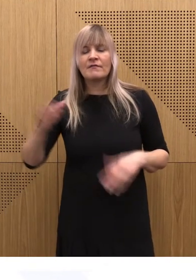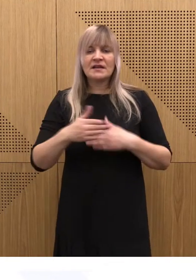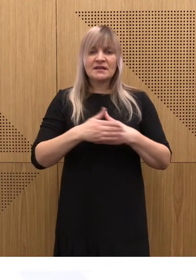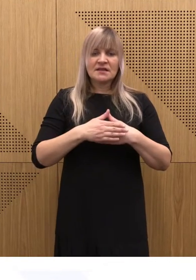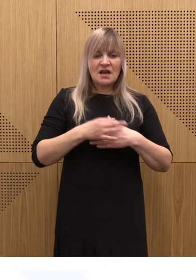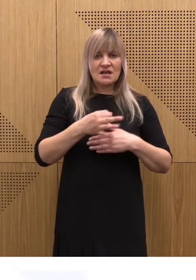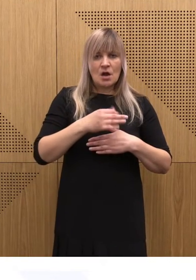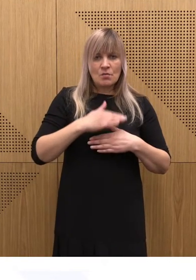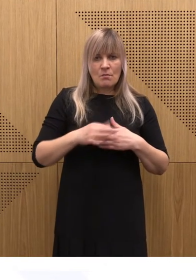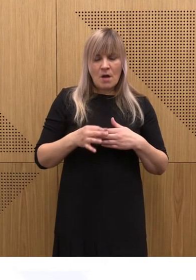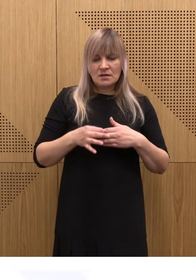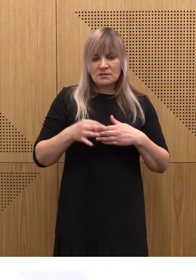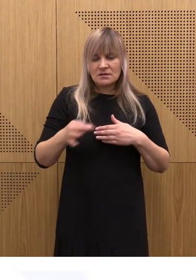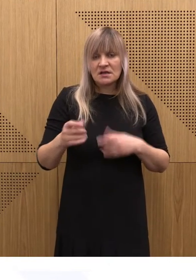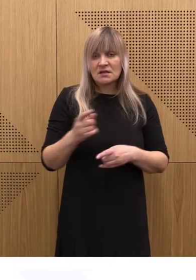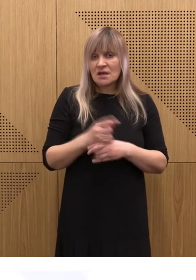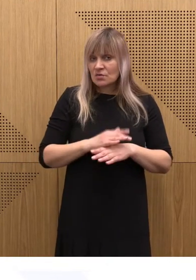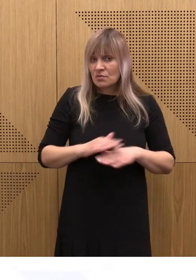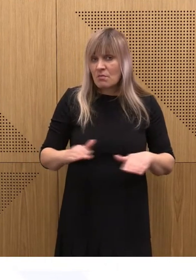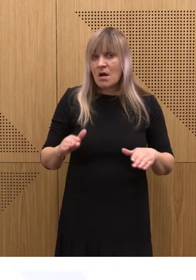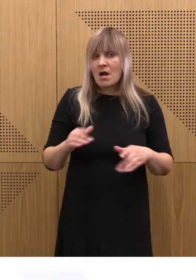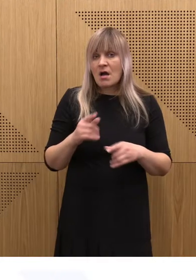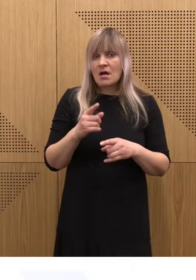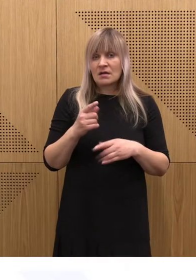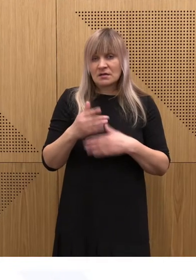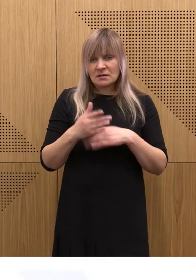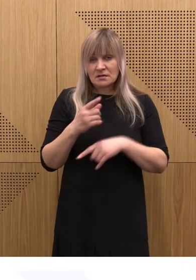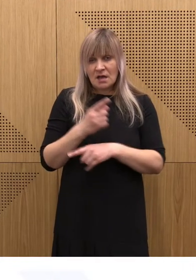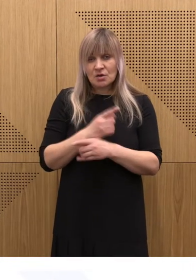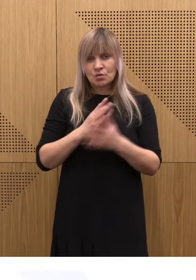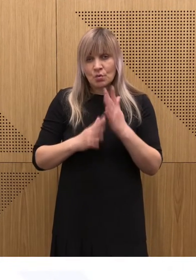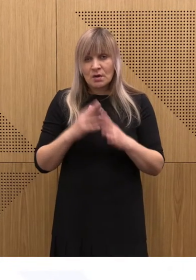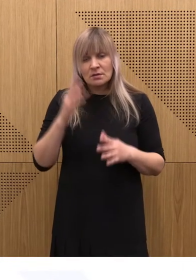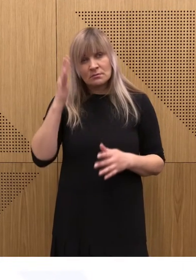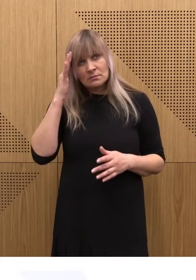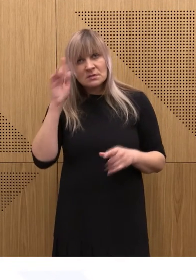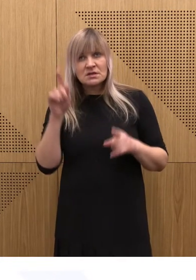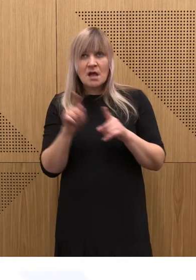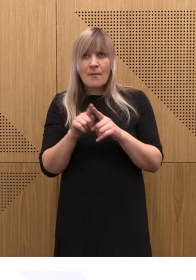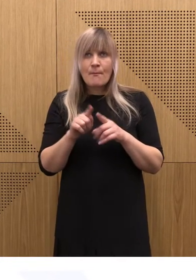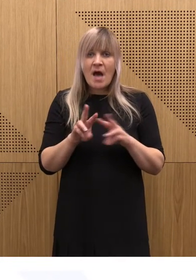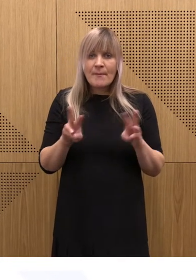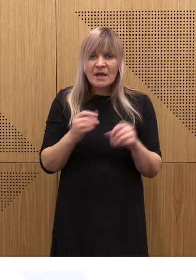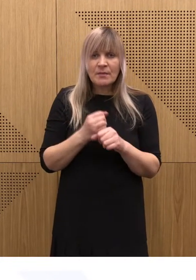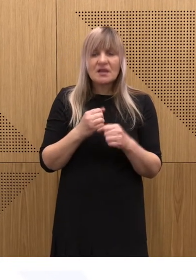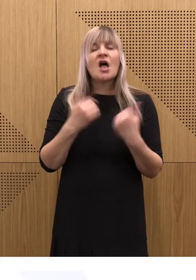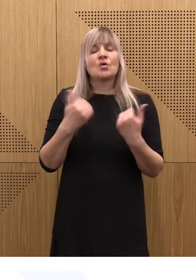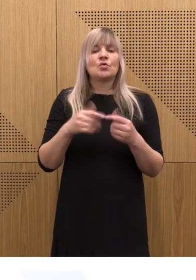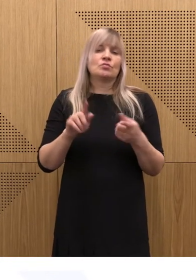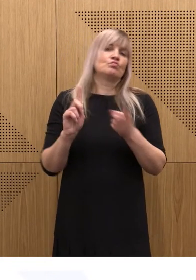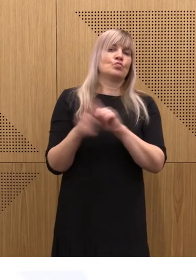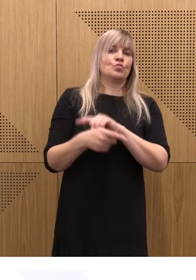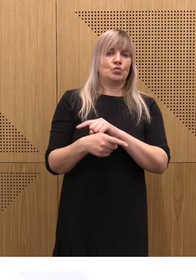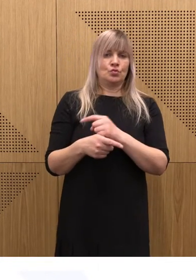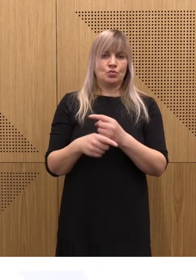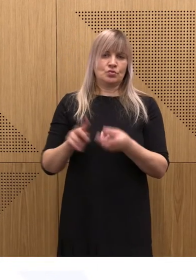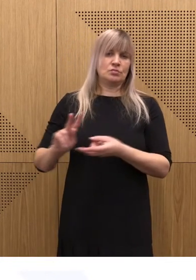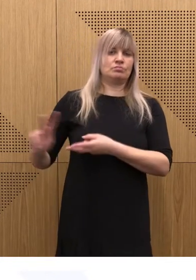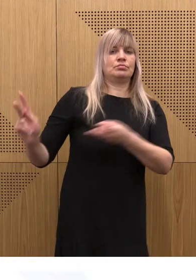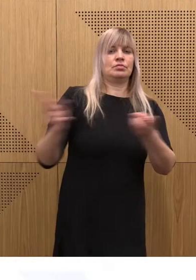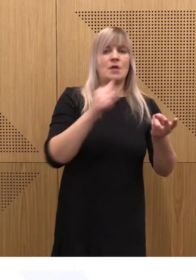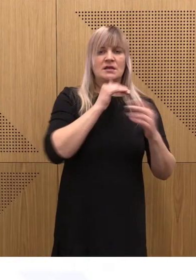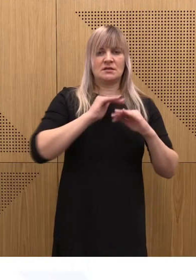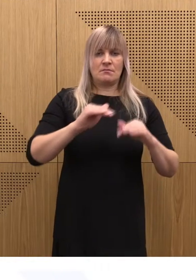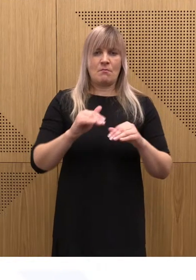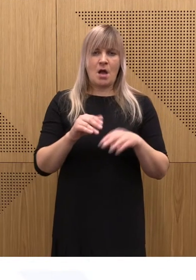Tallinnast Harjumast välja, Tartu linn kaalus juba eraldi nagu meetmete vastuvõtmist, nüüd tulid üle eestilised meetmed. Siis ka